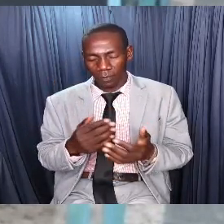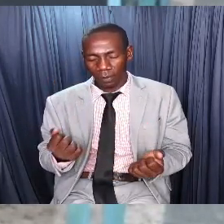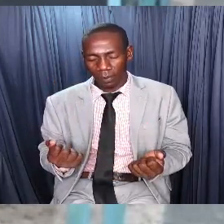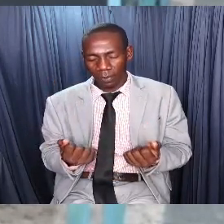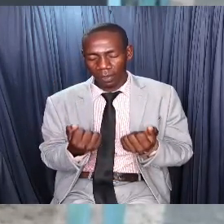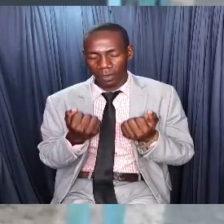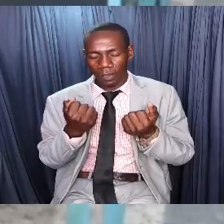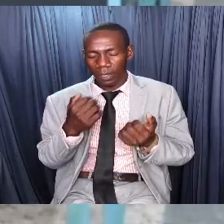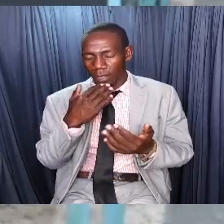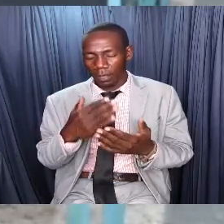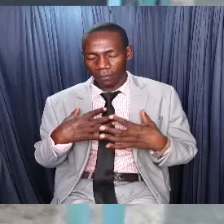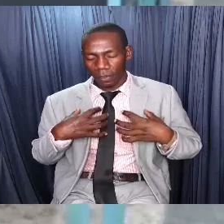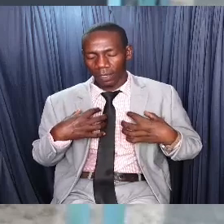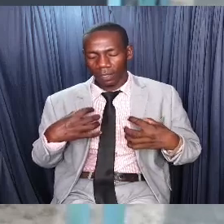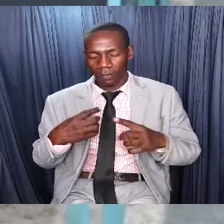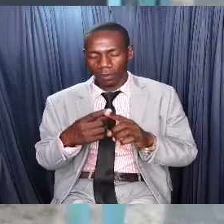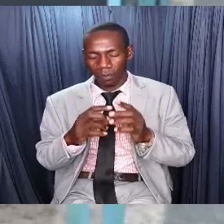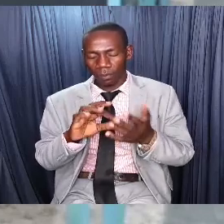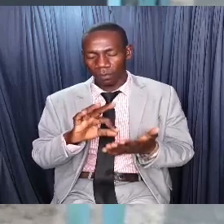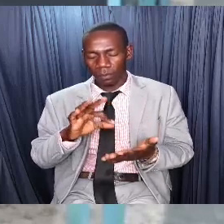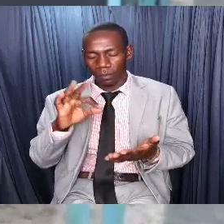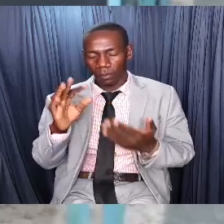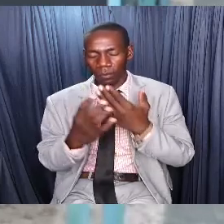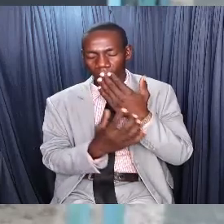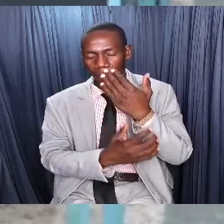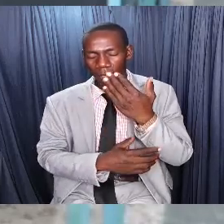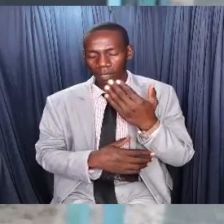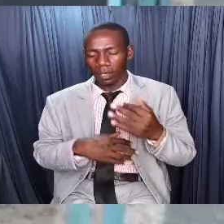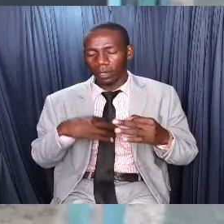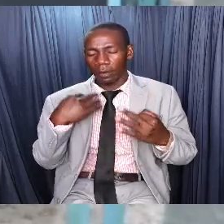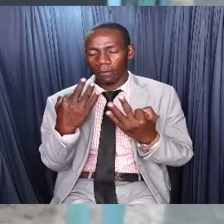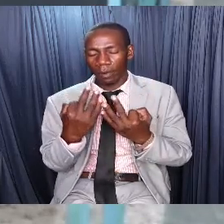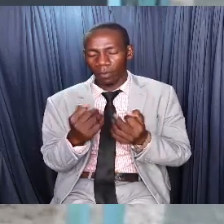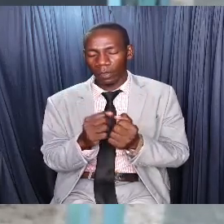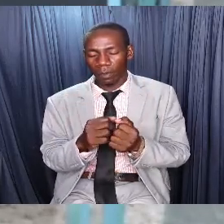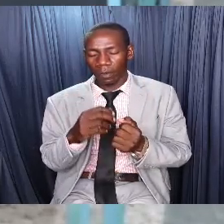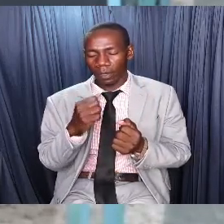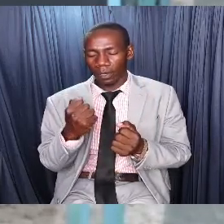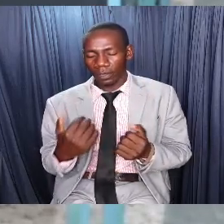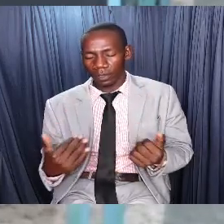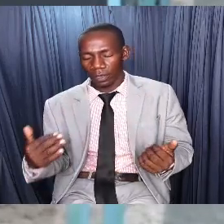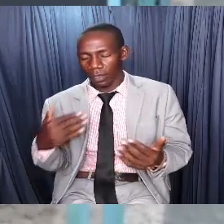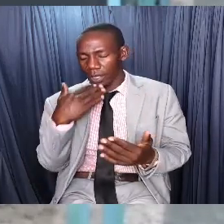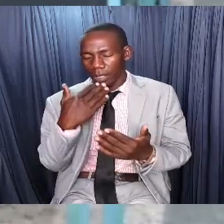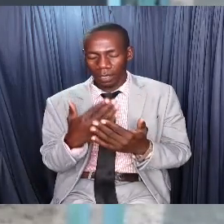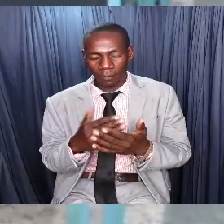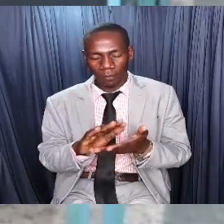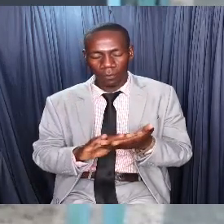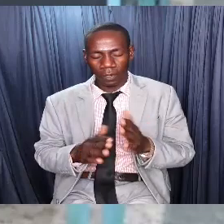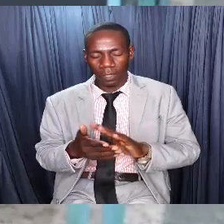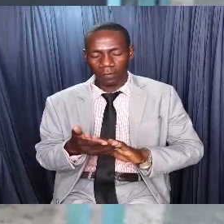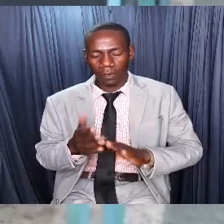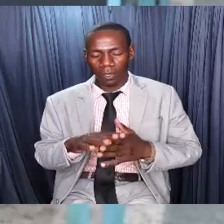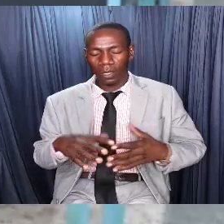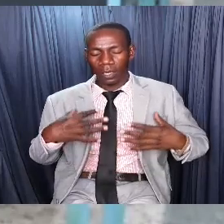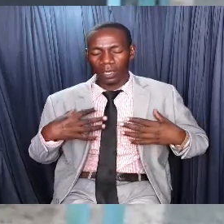kutufungua. Asante kutuponya roho masikini. Na nyumba zetu na wajukuu wetu na watoto wetu Bwana. Umeenda kutusamehe kila moja.